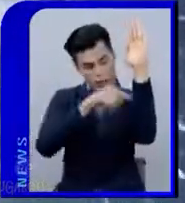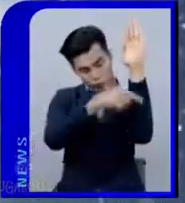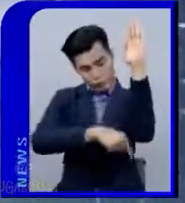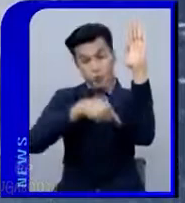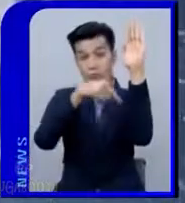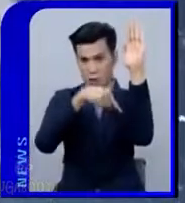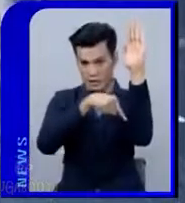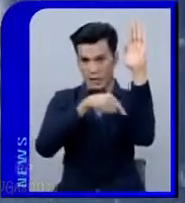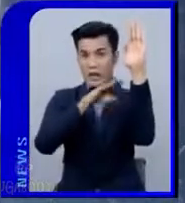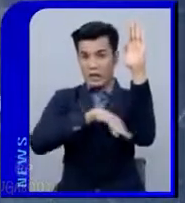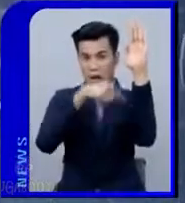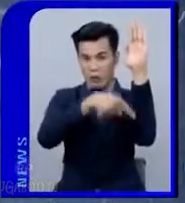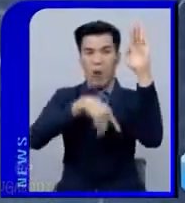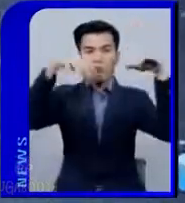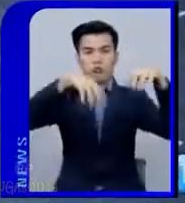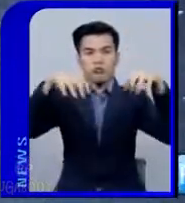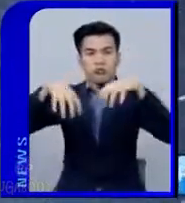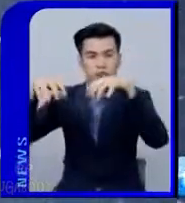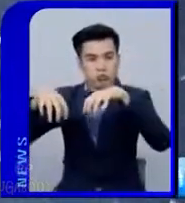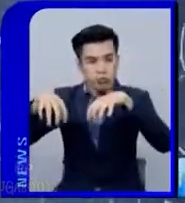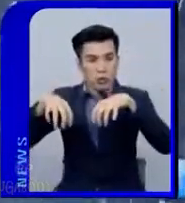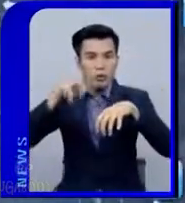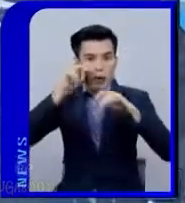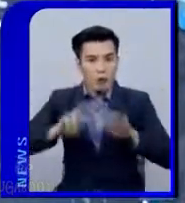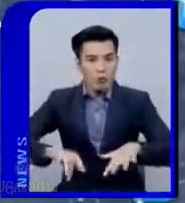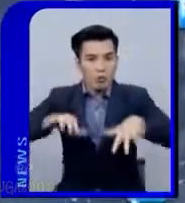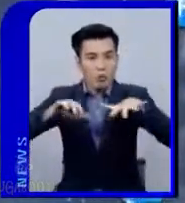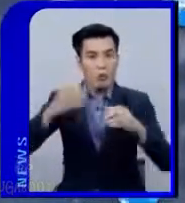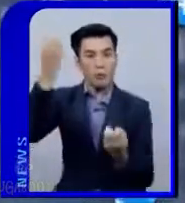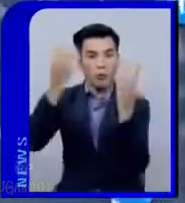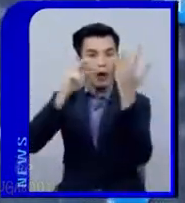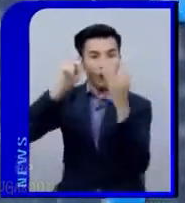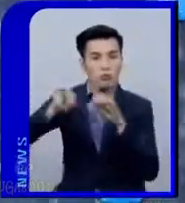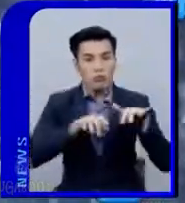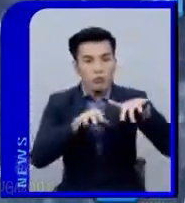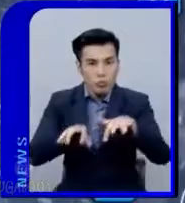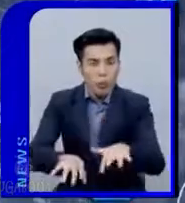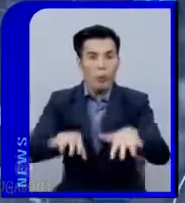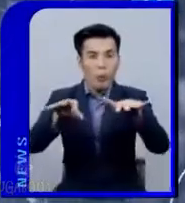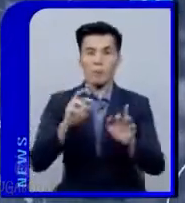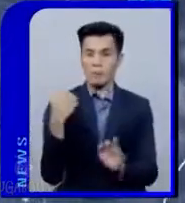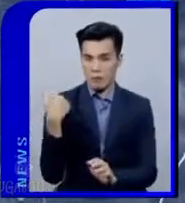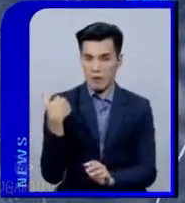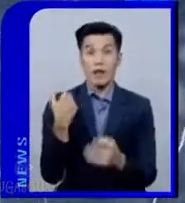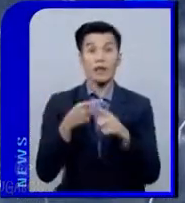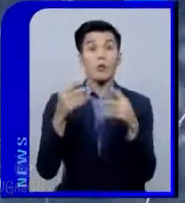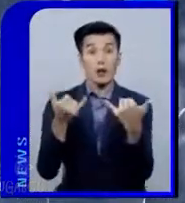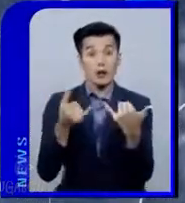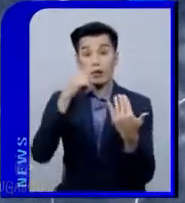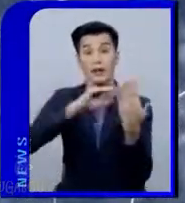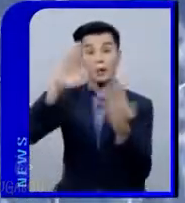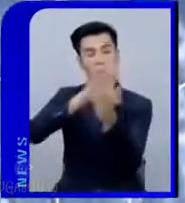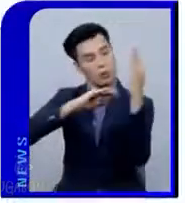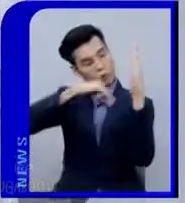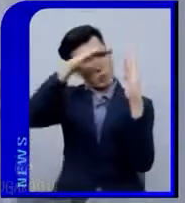งทำให้ภาคใต้มีฝนตกชุกหนาแน่นอาจทำให้เกิดน้ำท่วมฉับพลันน้ำป่าไหลหลากและน้ำท้นตลิ่งได้แต่ในขณะนี้ตอนบนของประเทศปริมาณฝนลดล